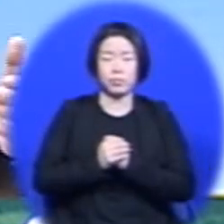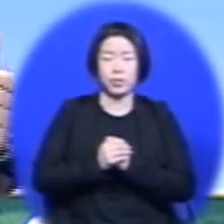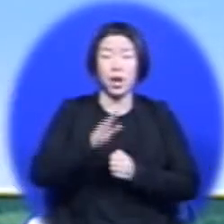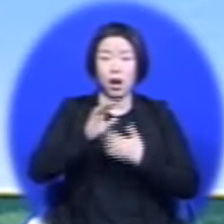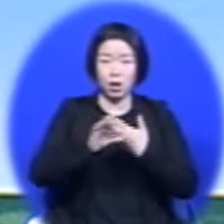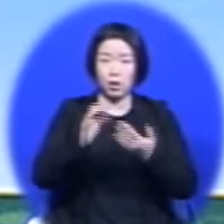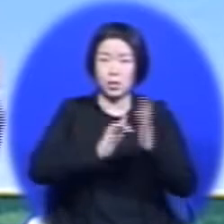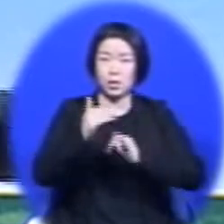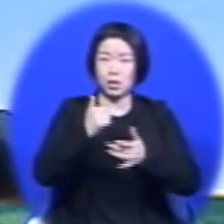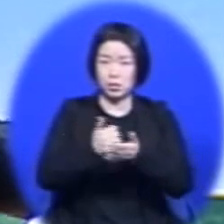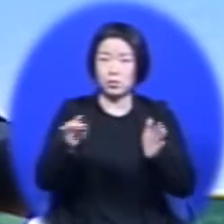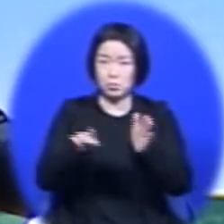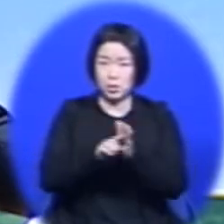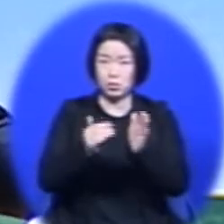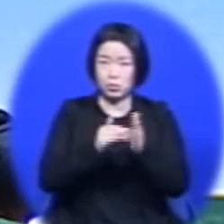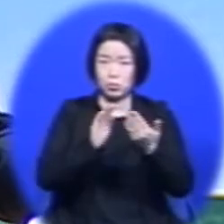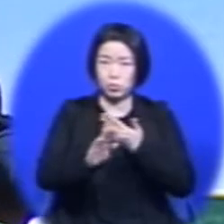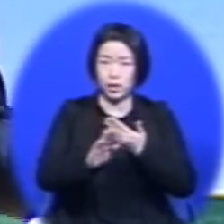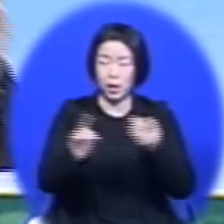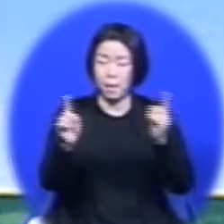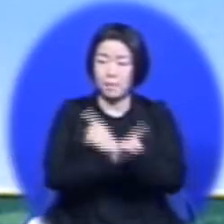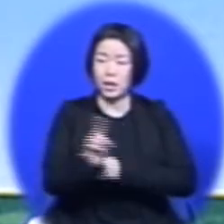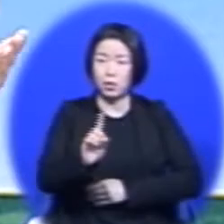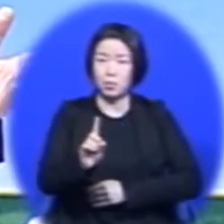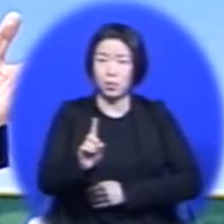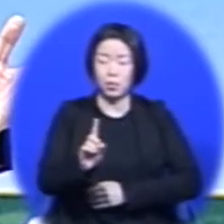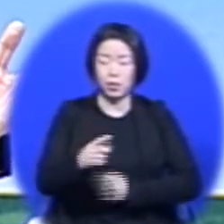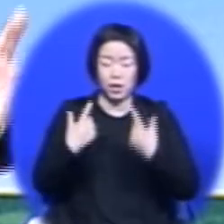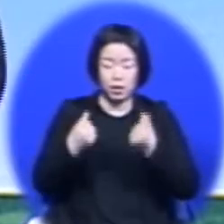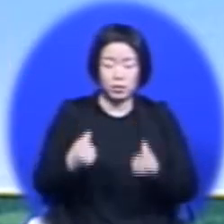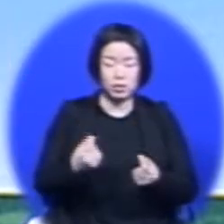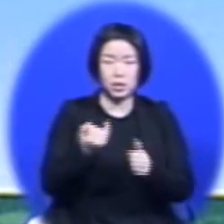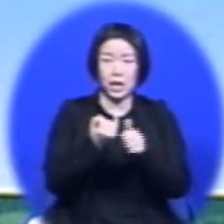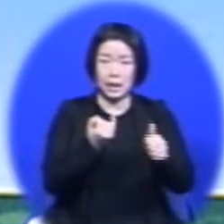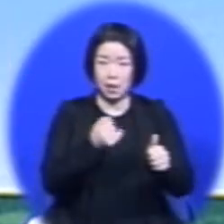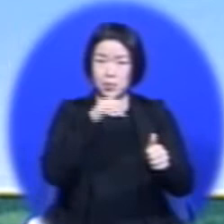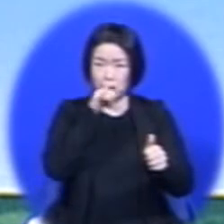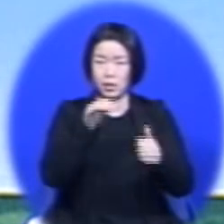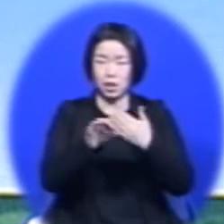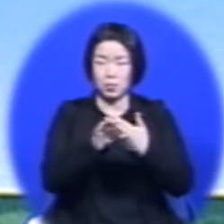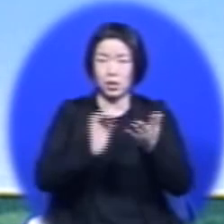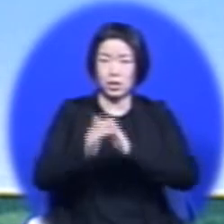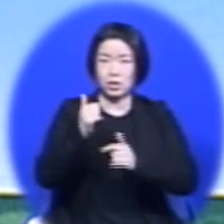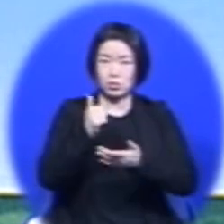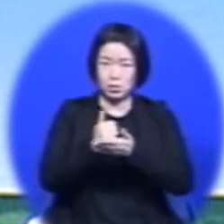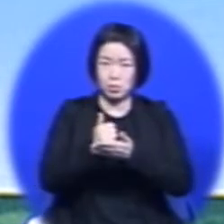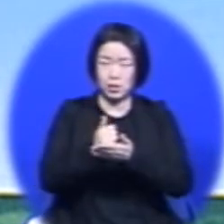그러면 예수를 믿고 달라진 건 뭐죠? 여전히 남편이 있는 거라면, 율법이 남편이든 예수님이